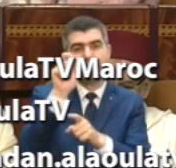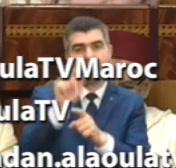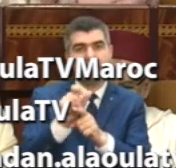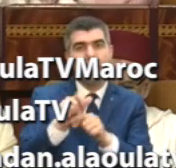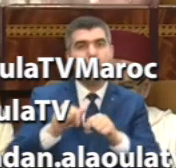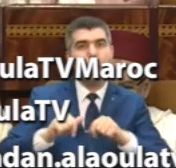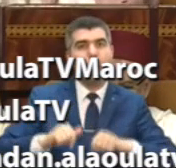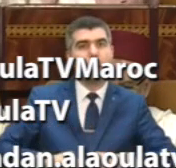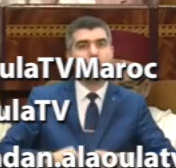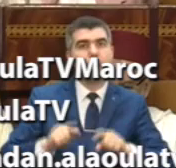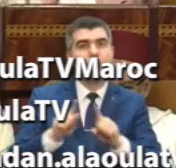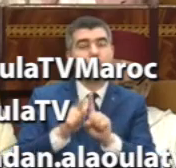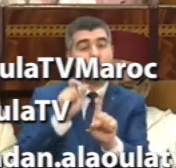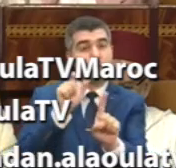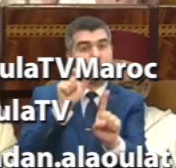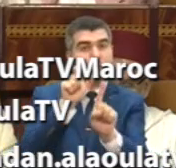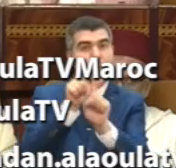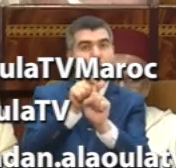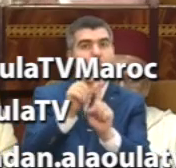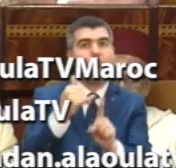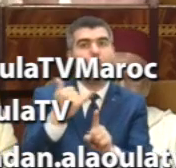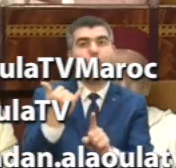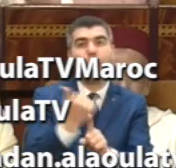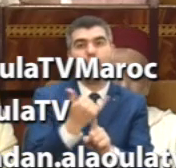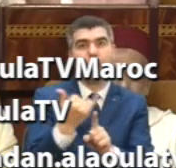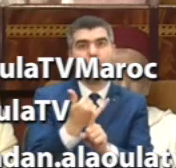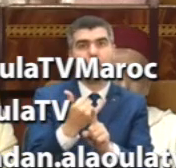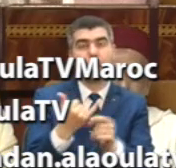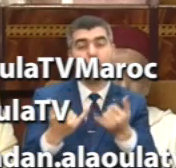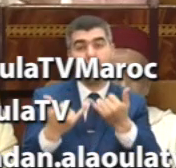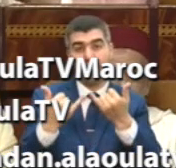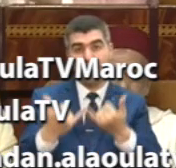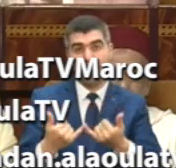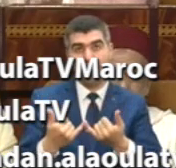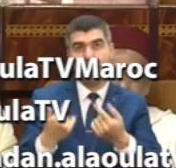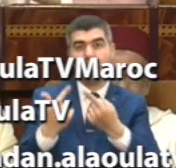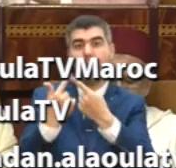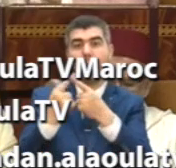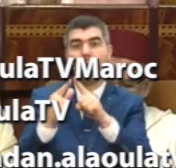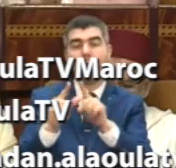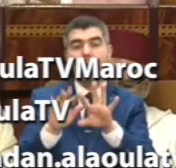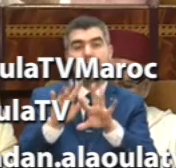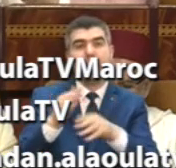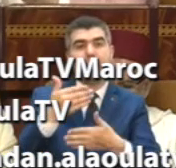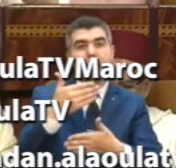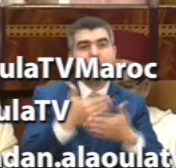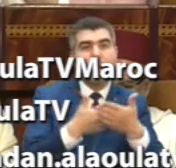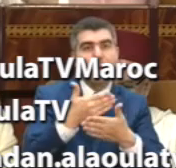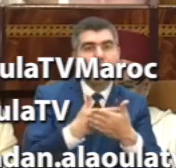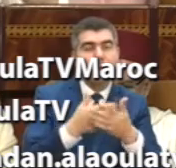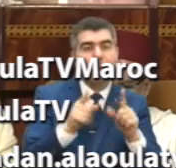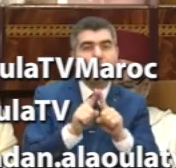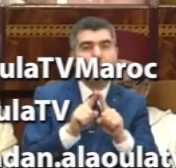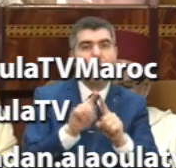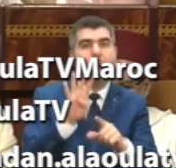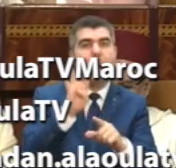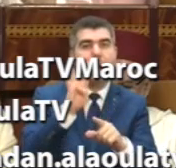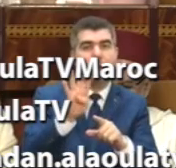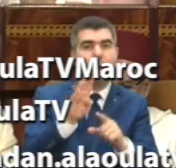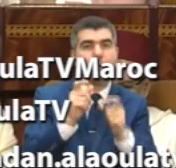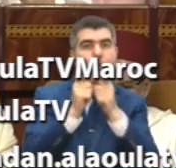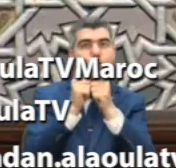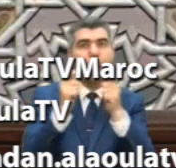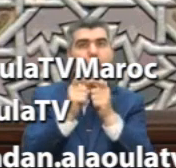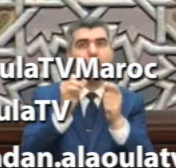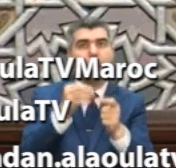الوزير خصكم تحملوا مسؤوليتكم، واليوم تقارير ديال المجلس الأعلى للحسابات في 4 ديال الشركات أدعوكم.